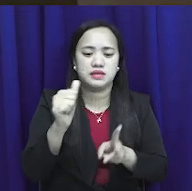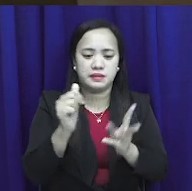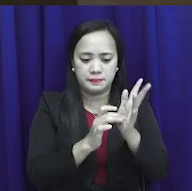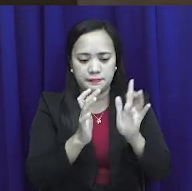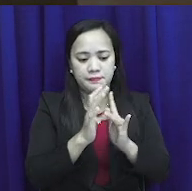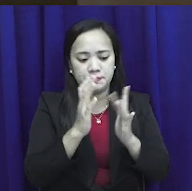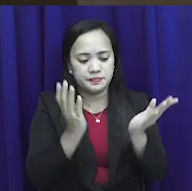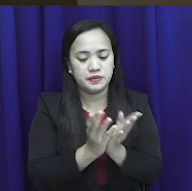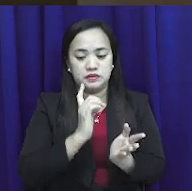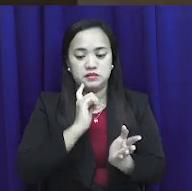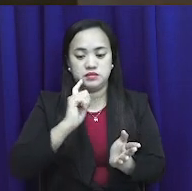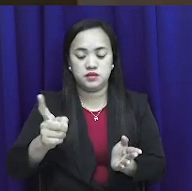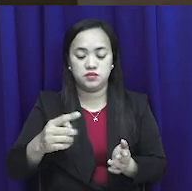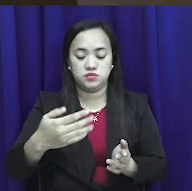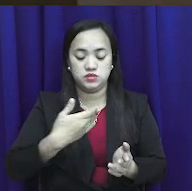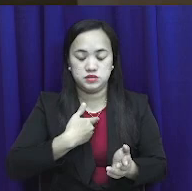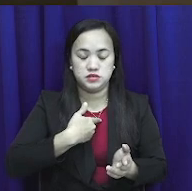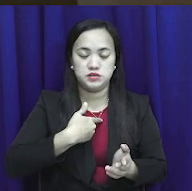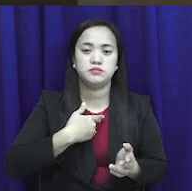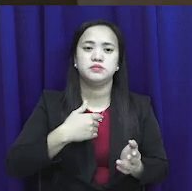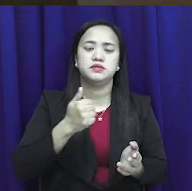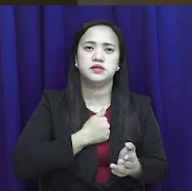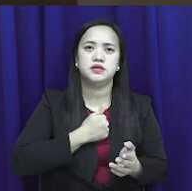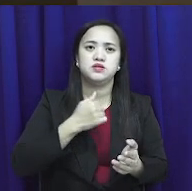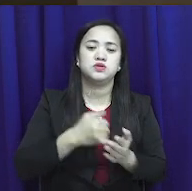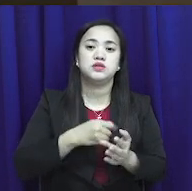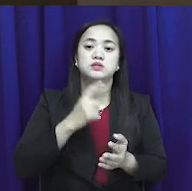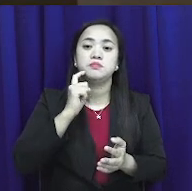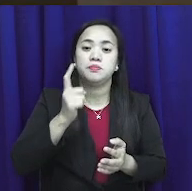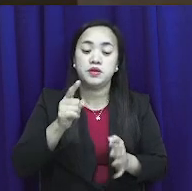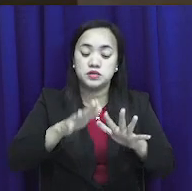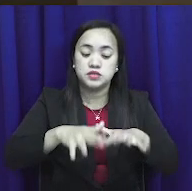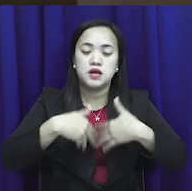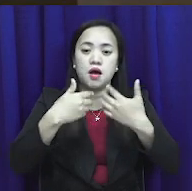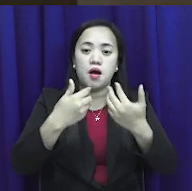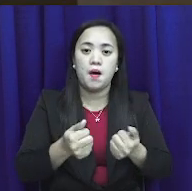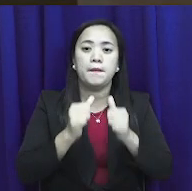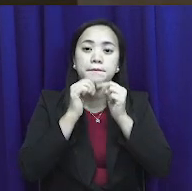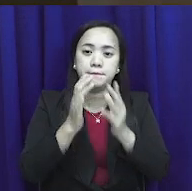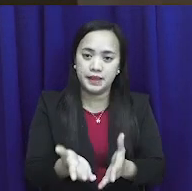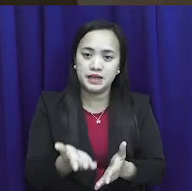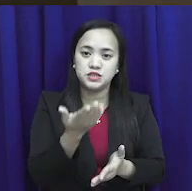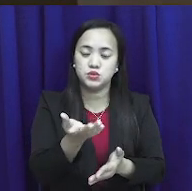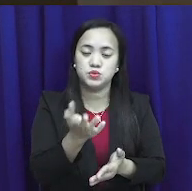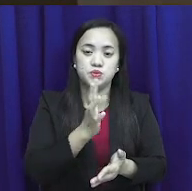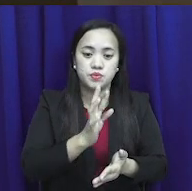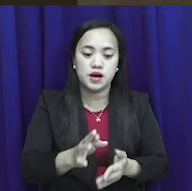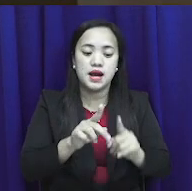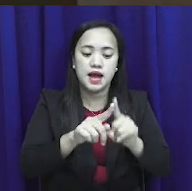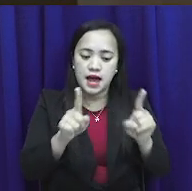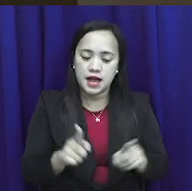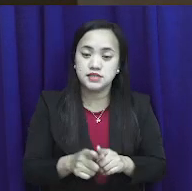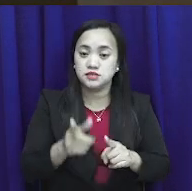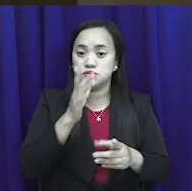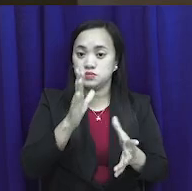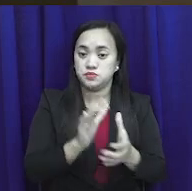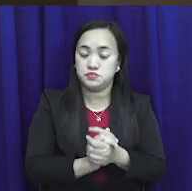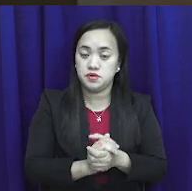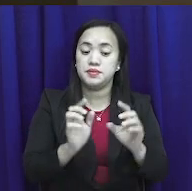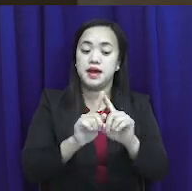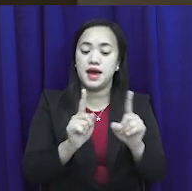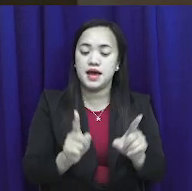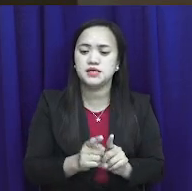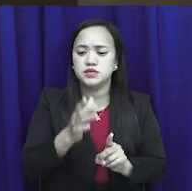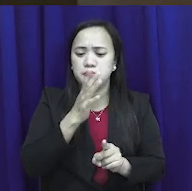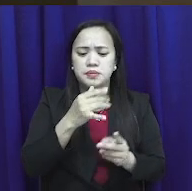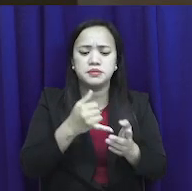express themselves imbes na you express yourself how blessed you are as a wife and as a mother eh